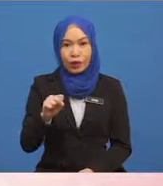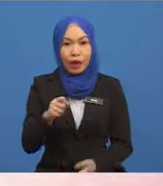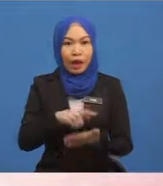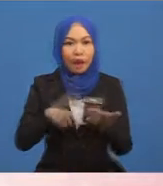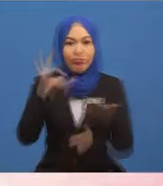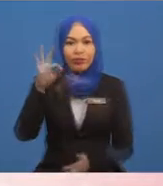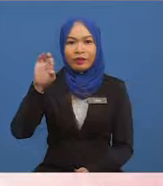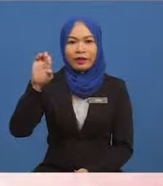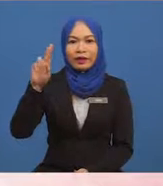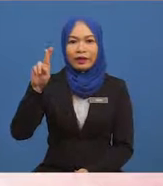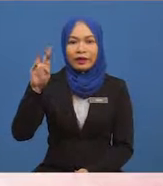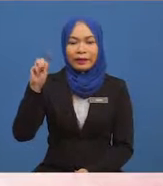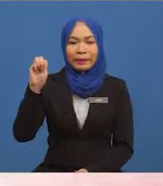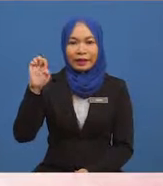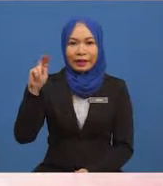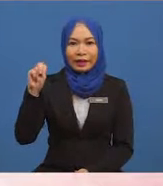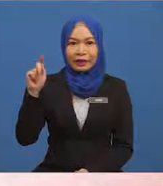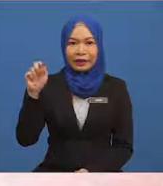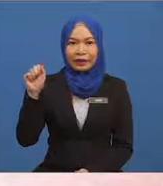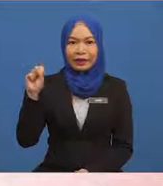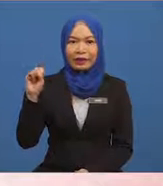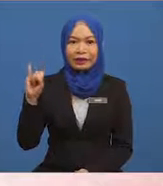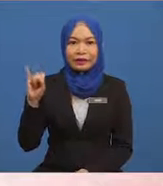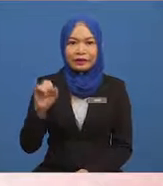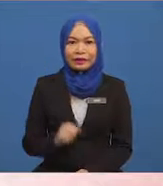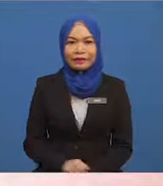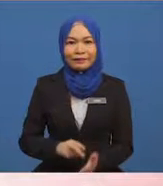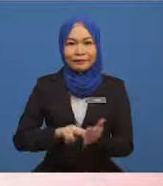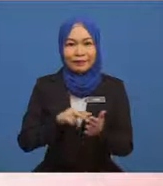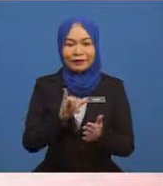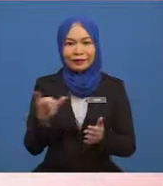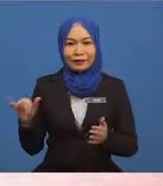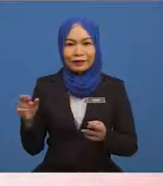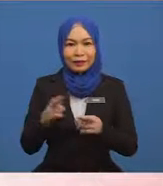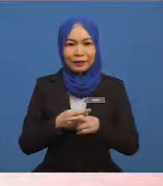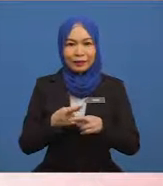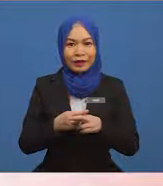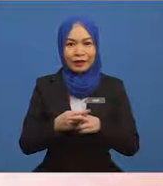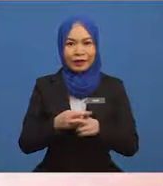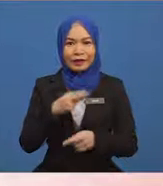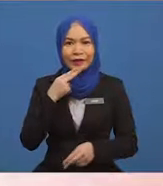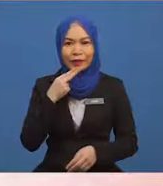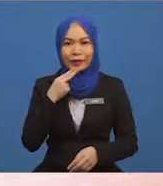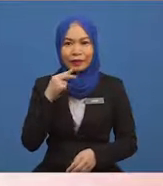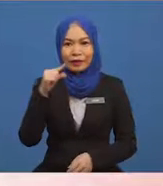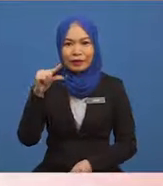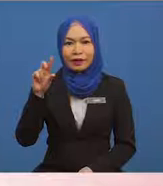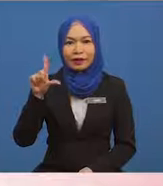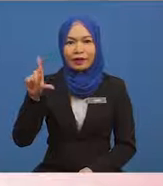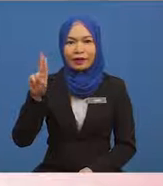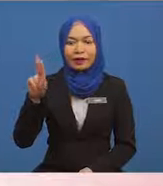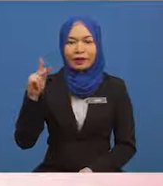fermentasi? Fermentasi ialah proses penguraian glukosa tidak lengkap